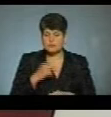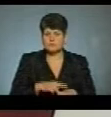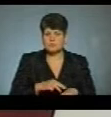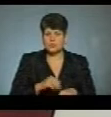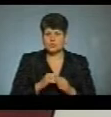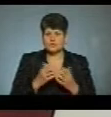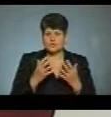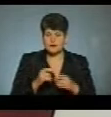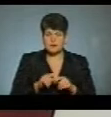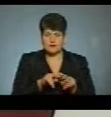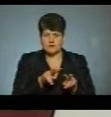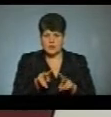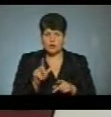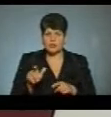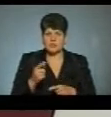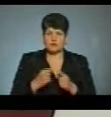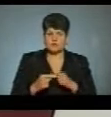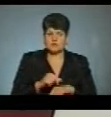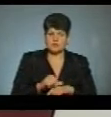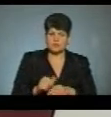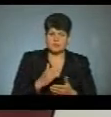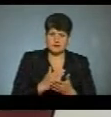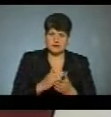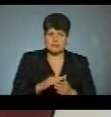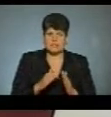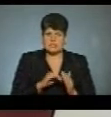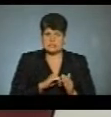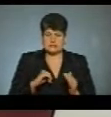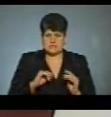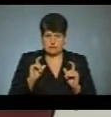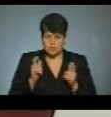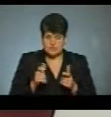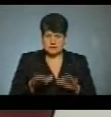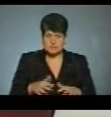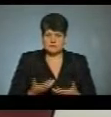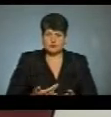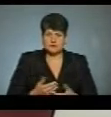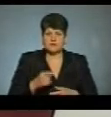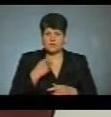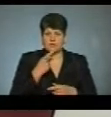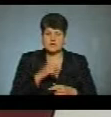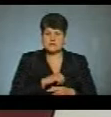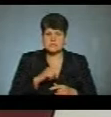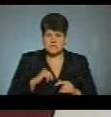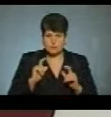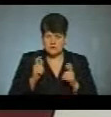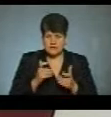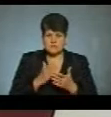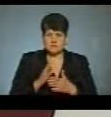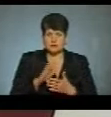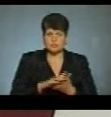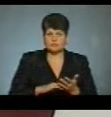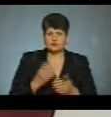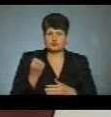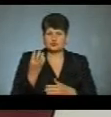щодня перевіряють, чи люди, які повернулися з-за кордону, перебувають на самоізоляції за місцем проживання. За його словами, самоізоляція має тривати 14